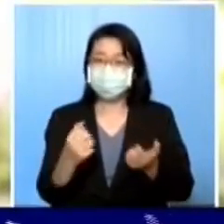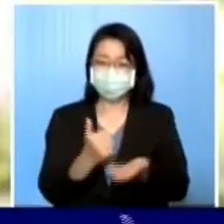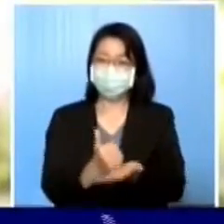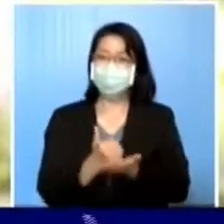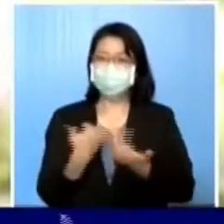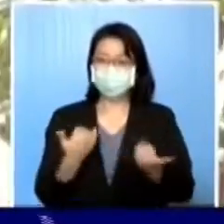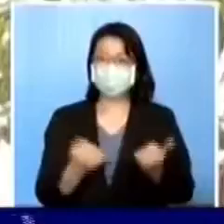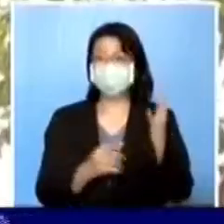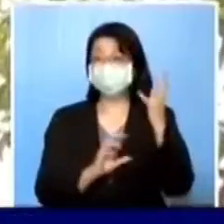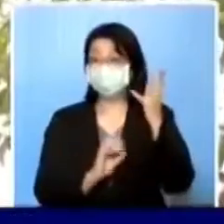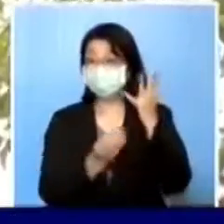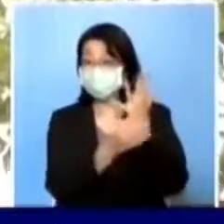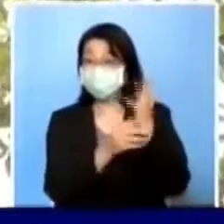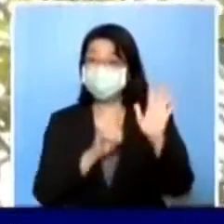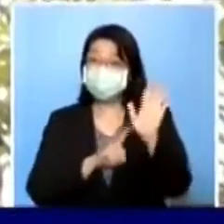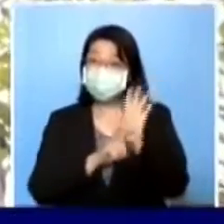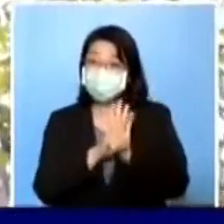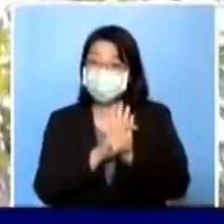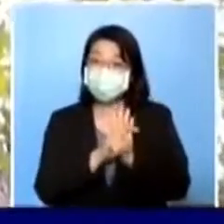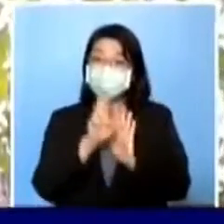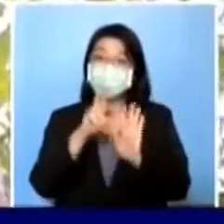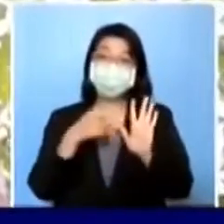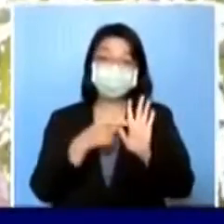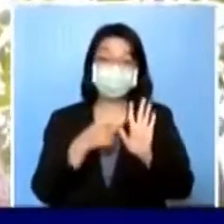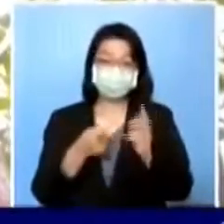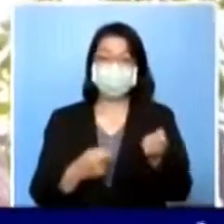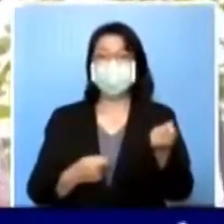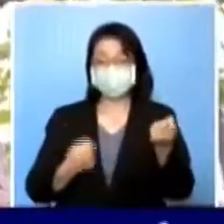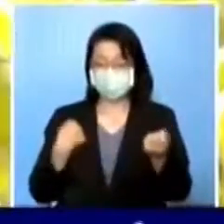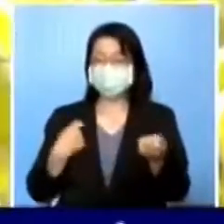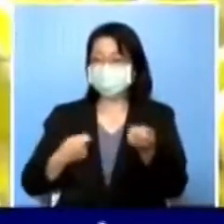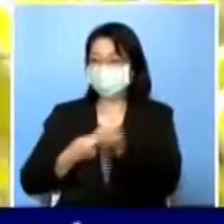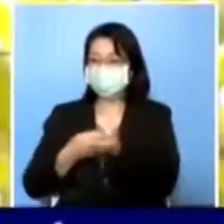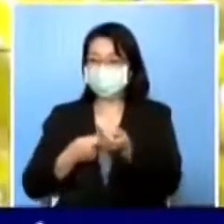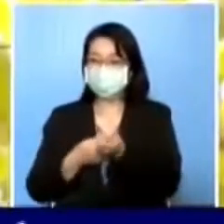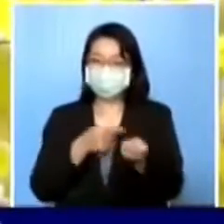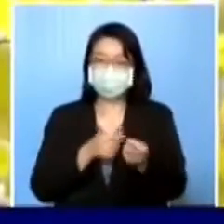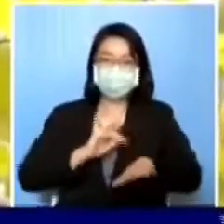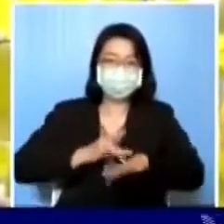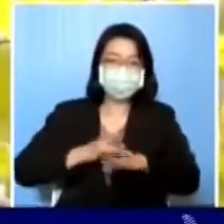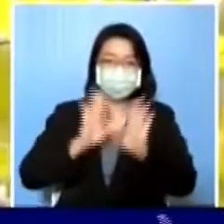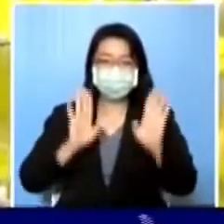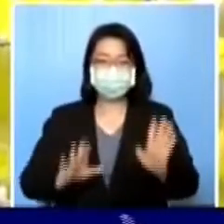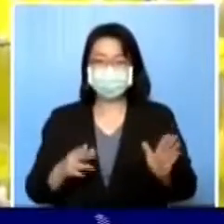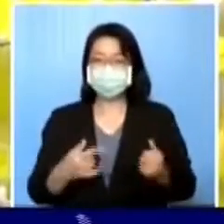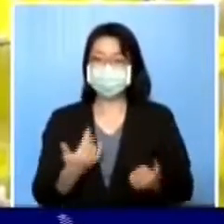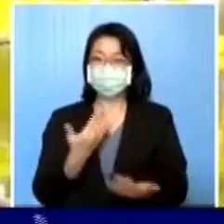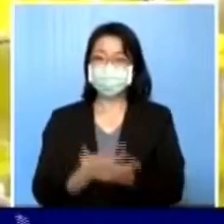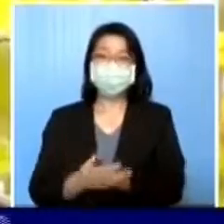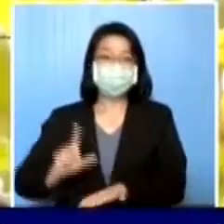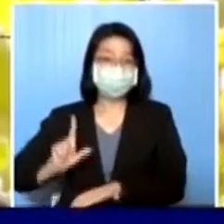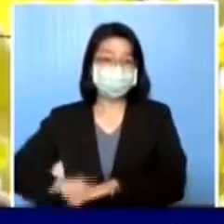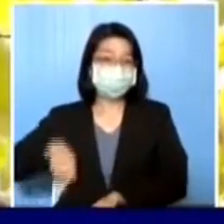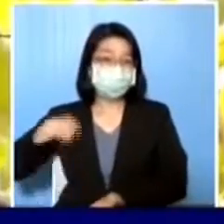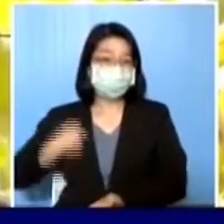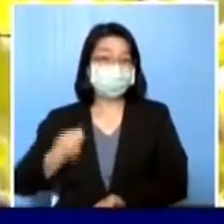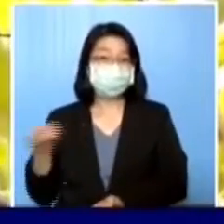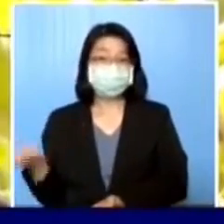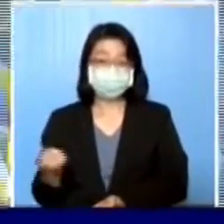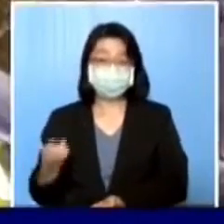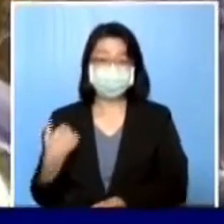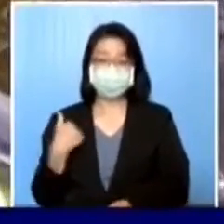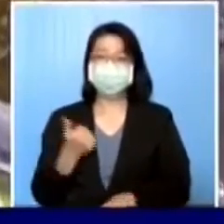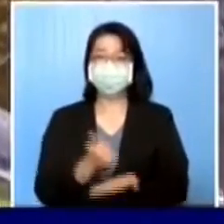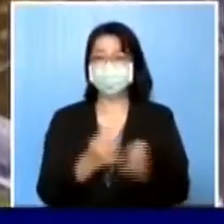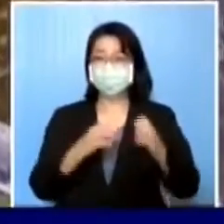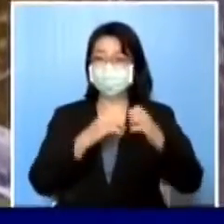ไม้หรือหากมีเชื้อราจะใช้สารไตรโคเดอร์มานอกจากจะทำให้มีต้นทุนการผลิตต่ำลงยังทำให้ทุเรียนได้คุณ